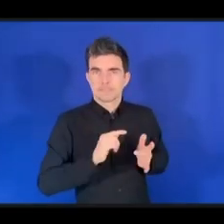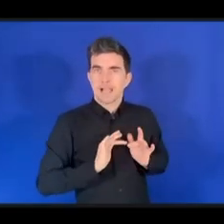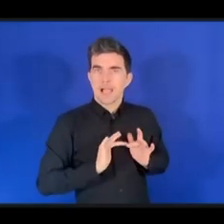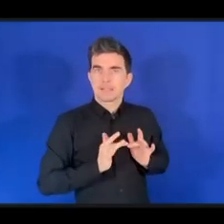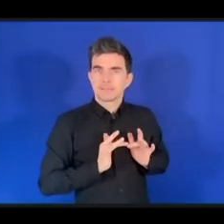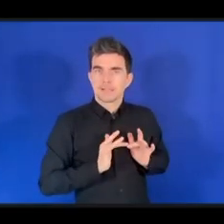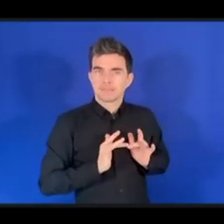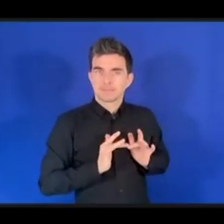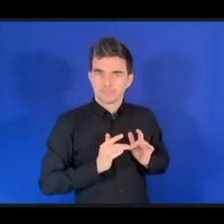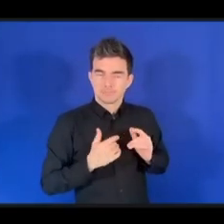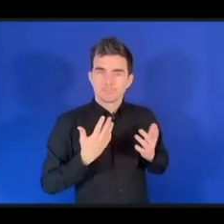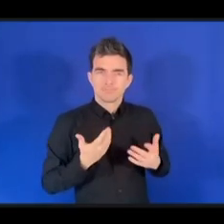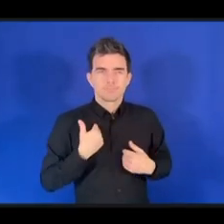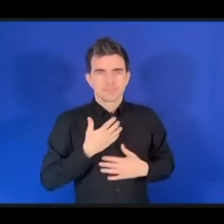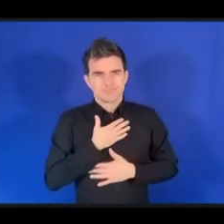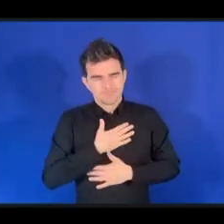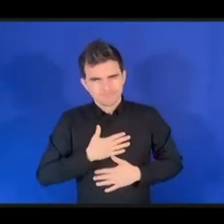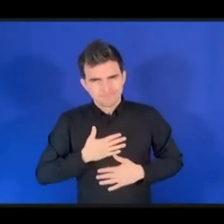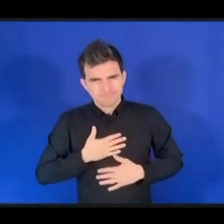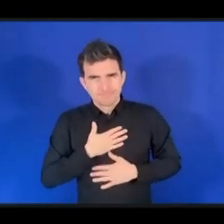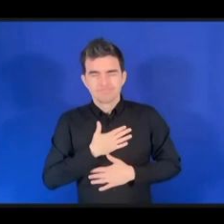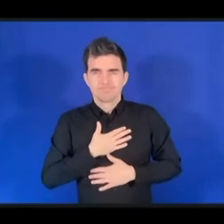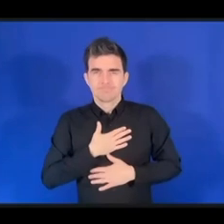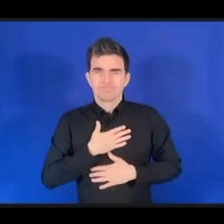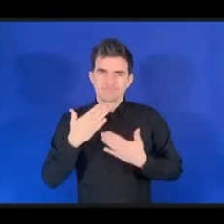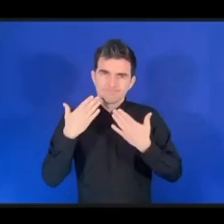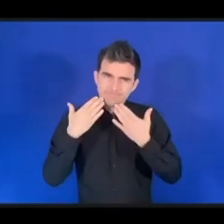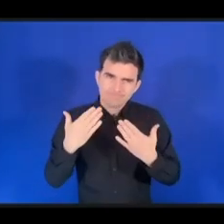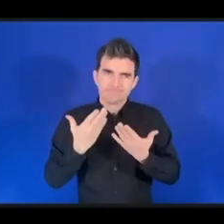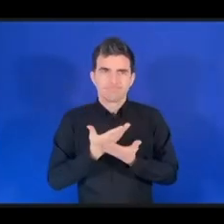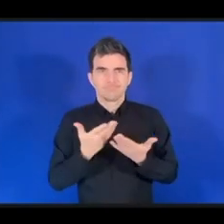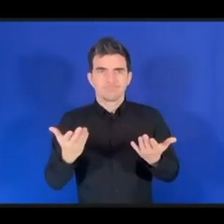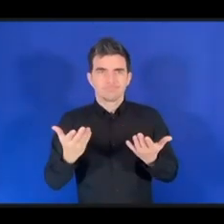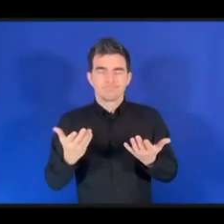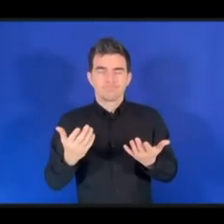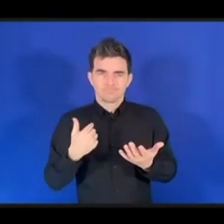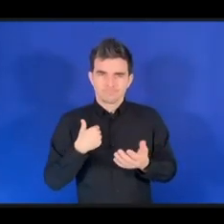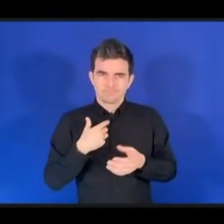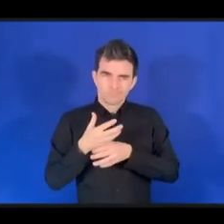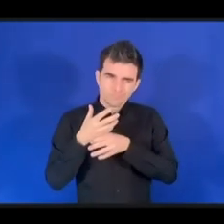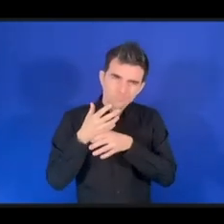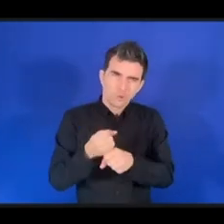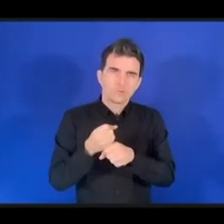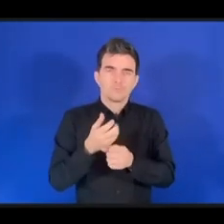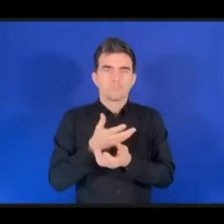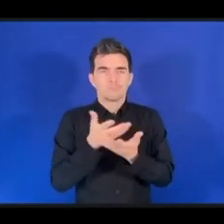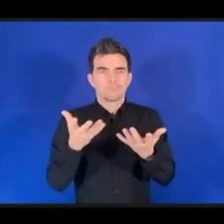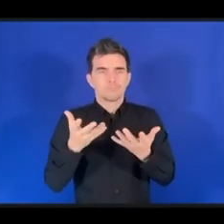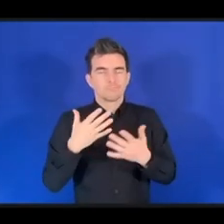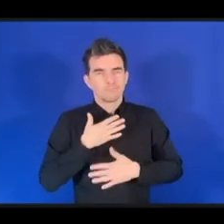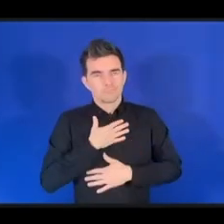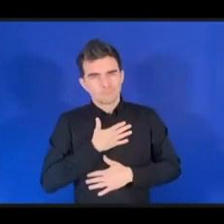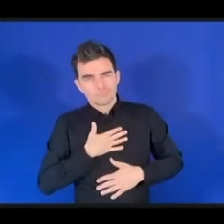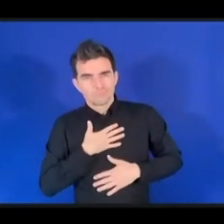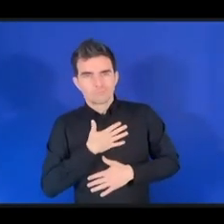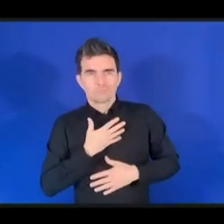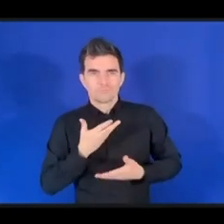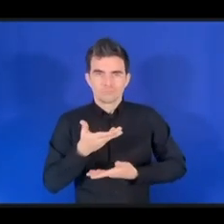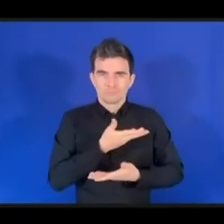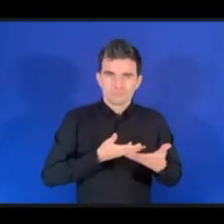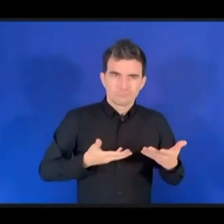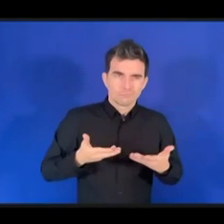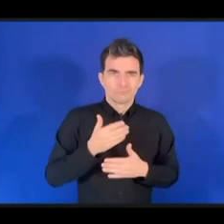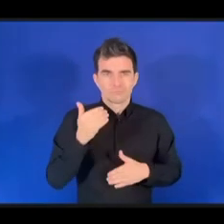حصل حيث انكم نقشتم طائفه واسعه من اصحاب المصلحه ايضا اعتقد بان